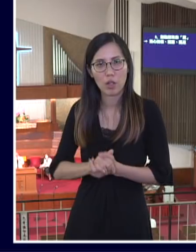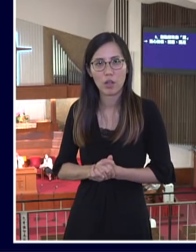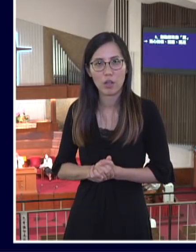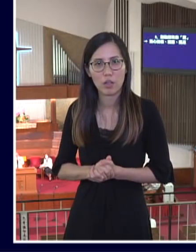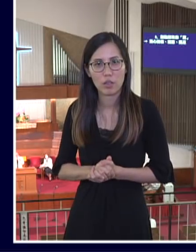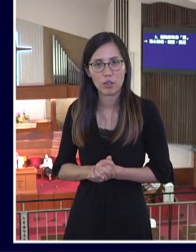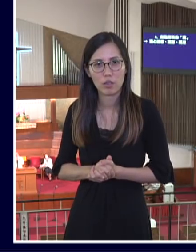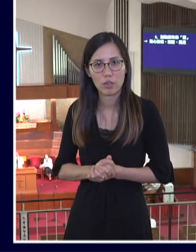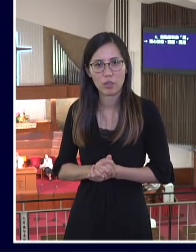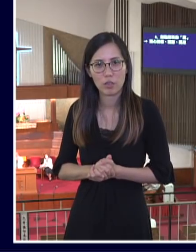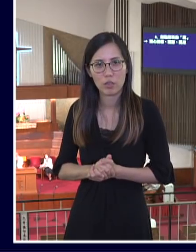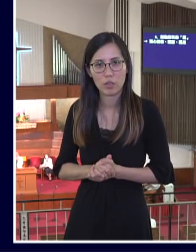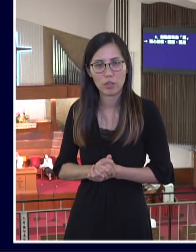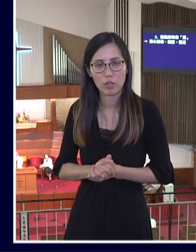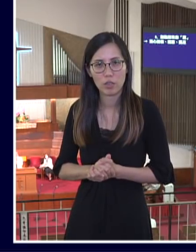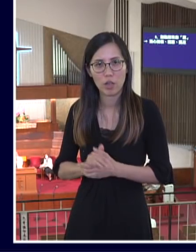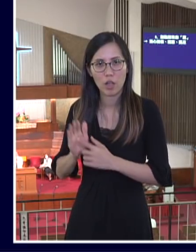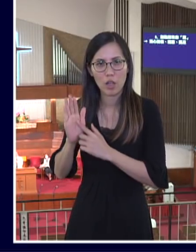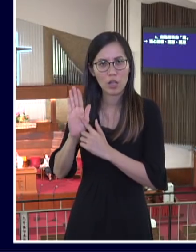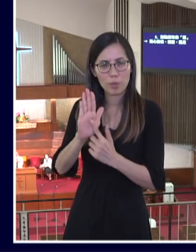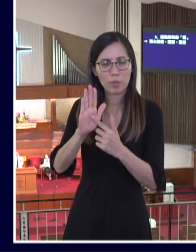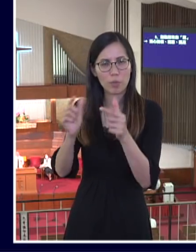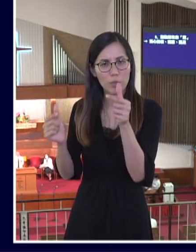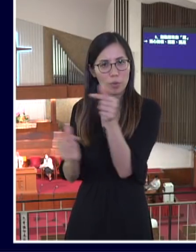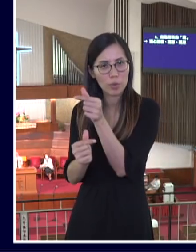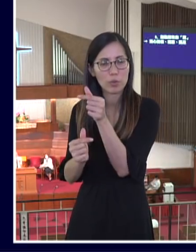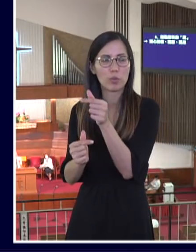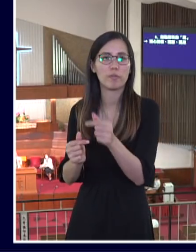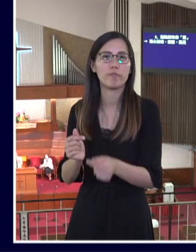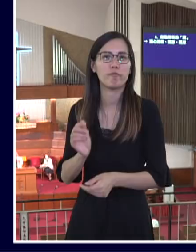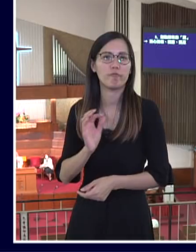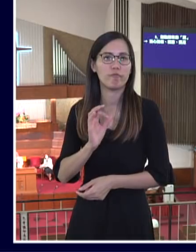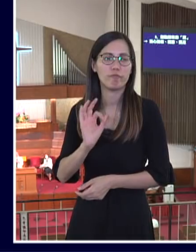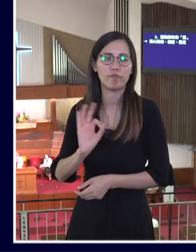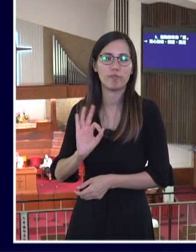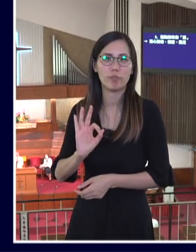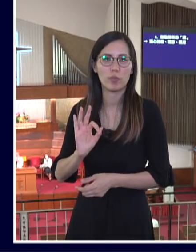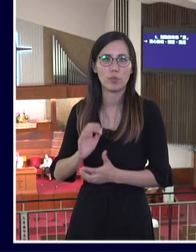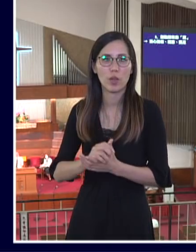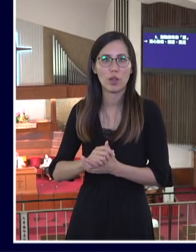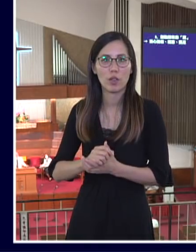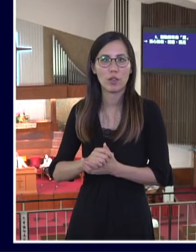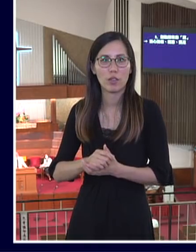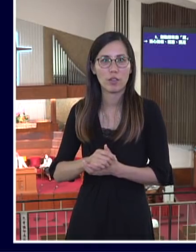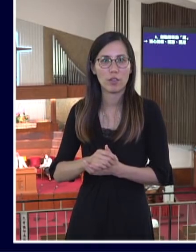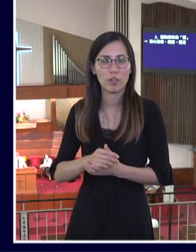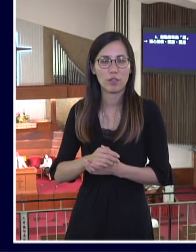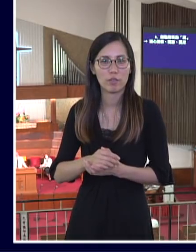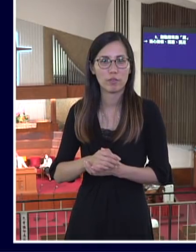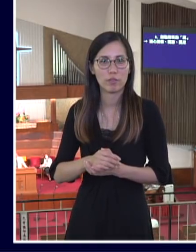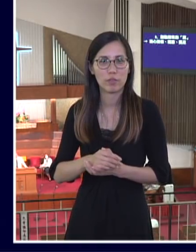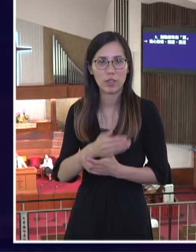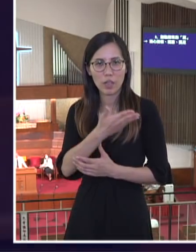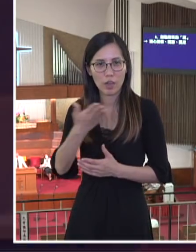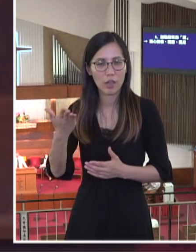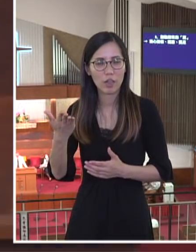够完全将这个满的意思。所以如果你即是用的时候呢，可能你用返个满字仲好少少，即